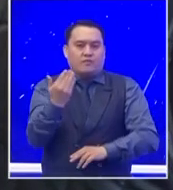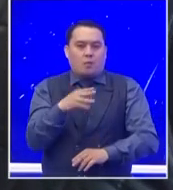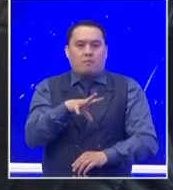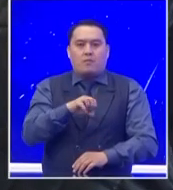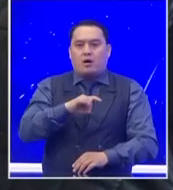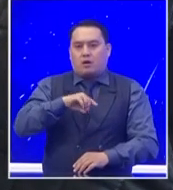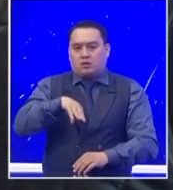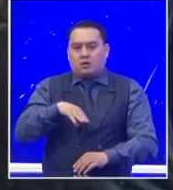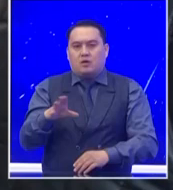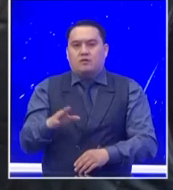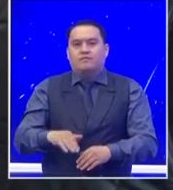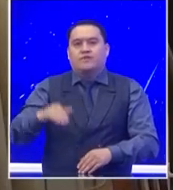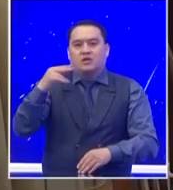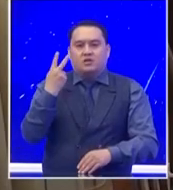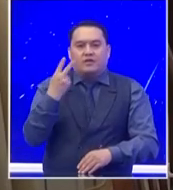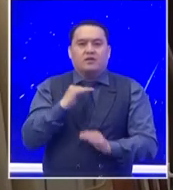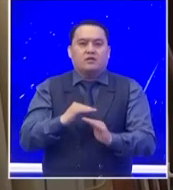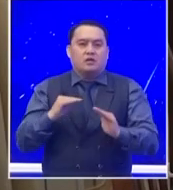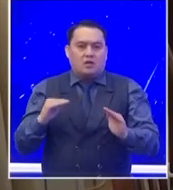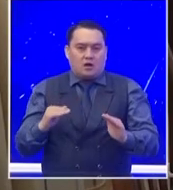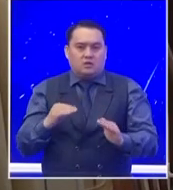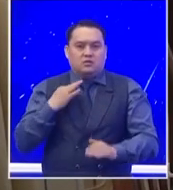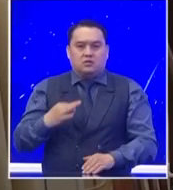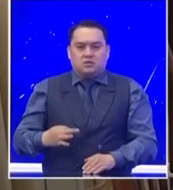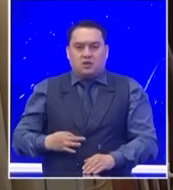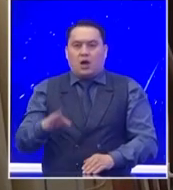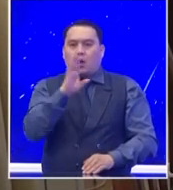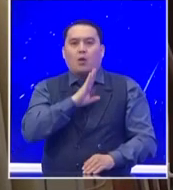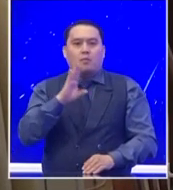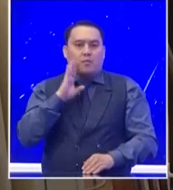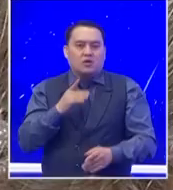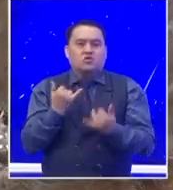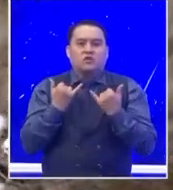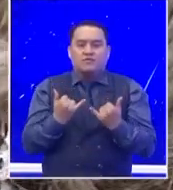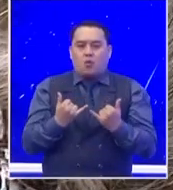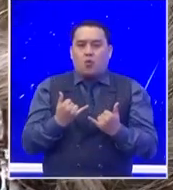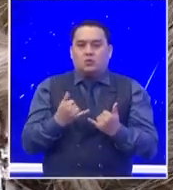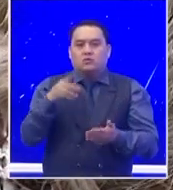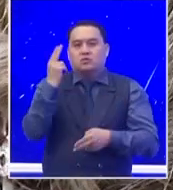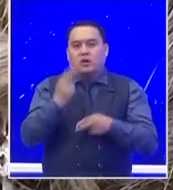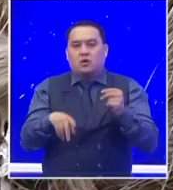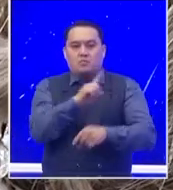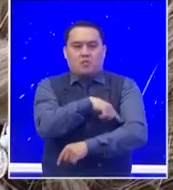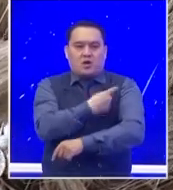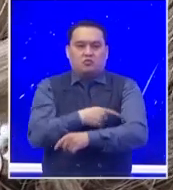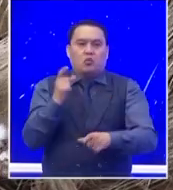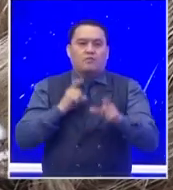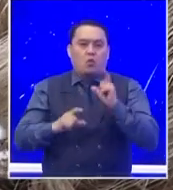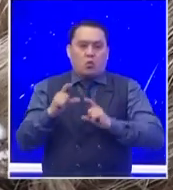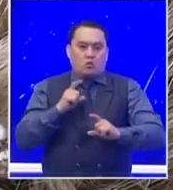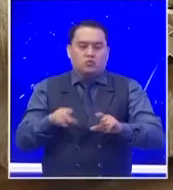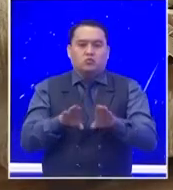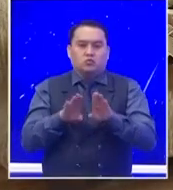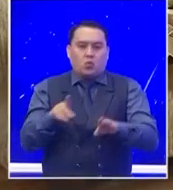Маратом Амангельды-Улы вырастила 2 детей. К слову, сын пошел по стопам матери. В настоящее время он заканчивает медицинский вуз. Сноха